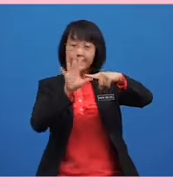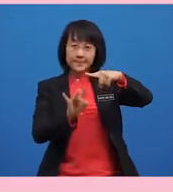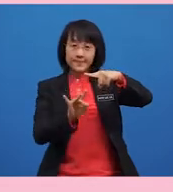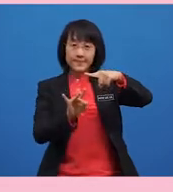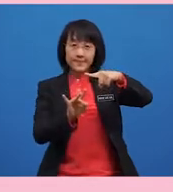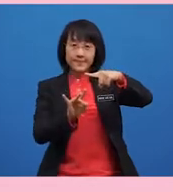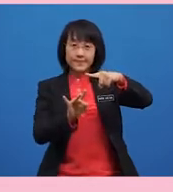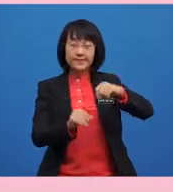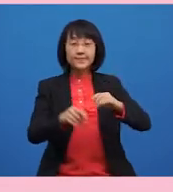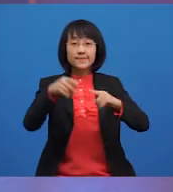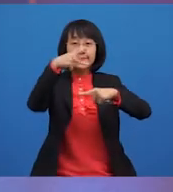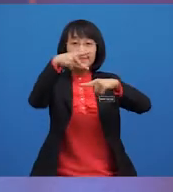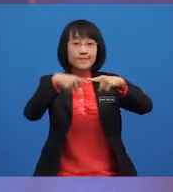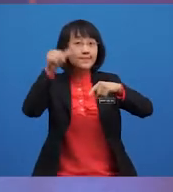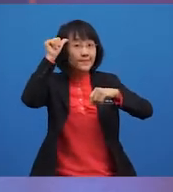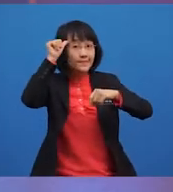3/5.